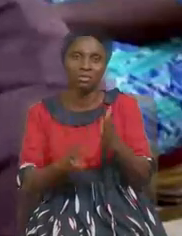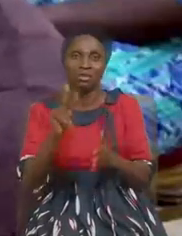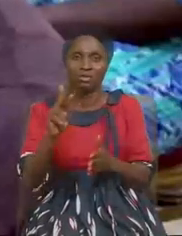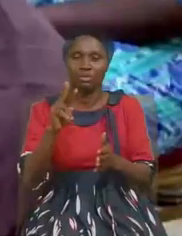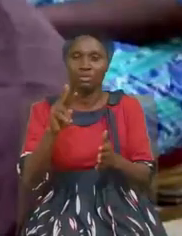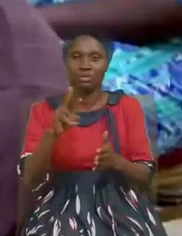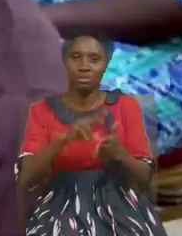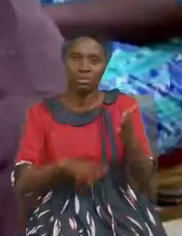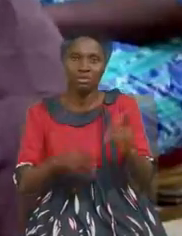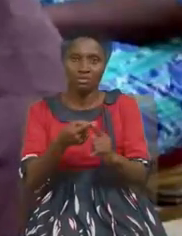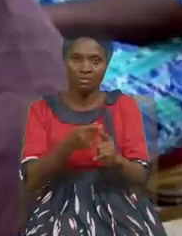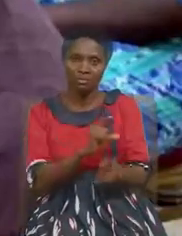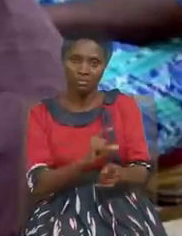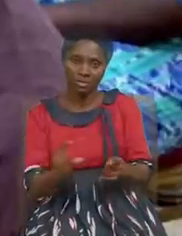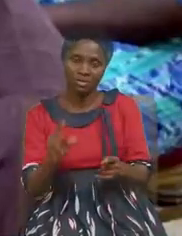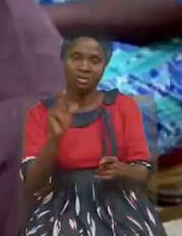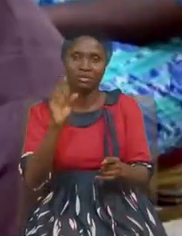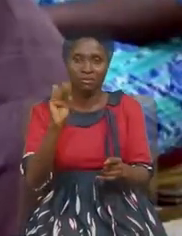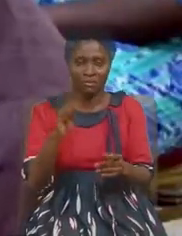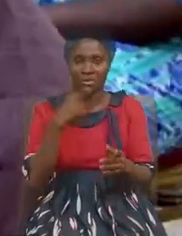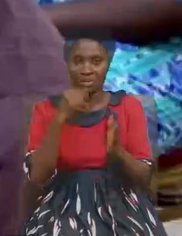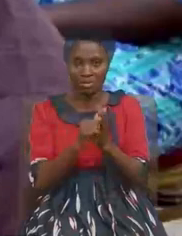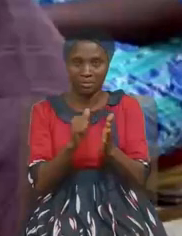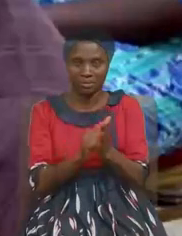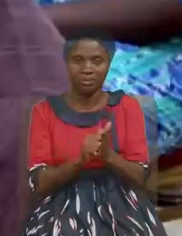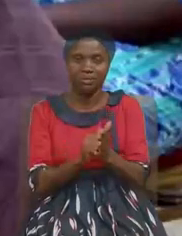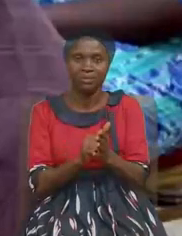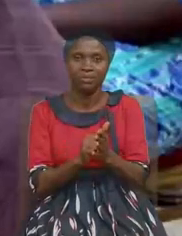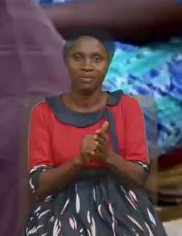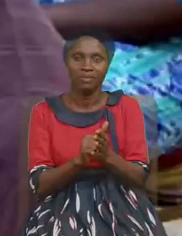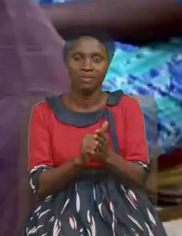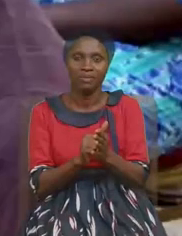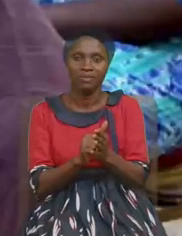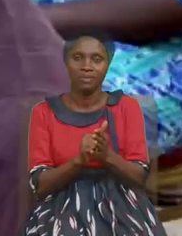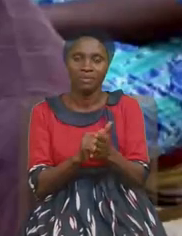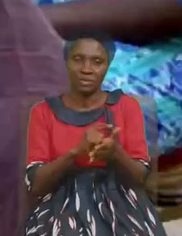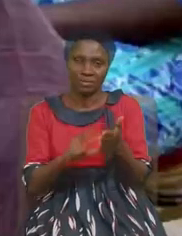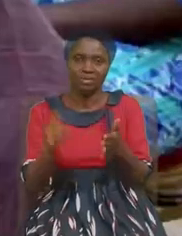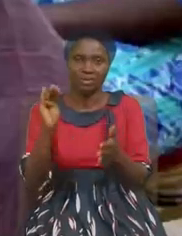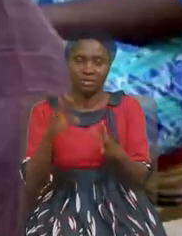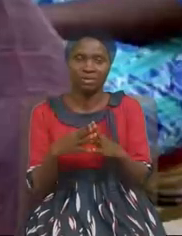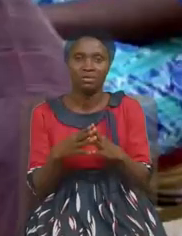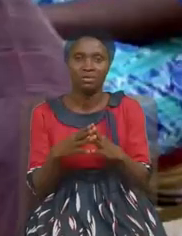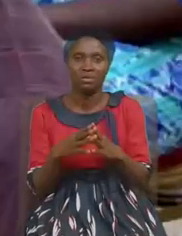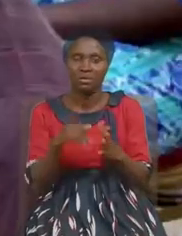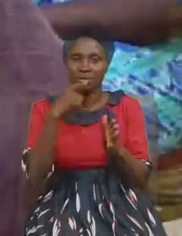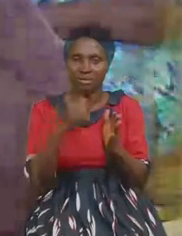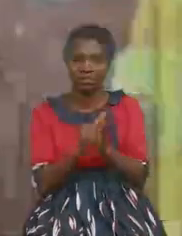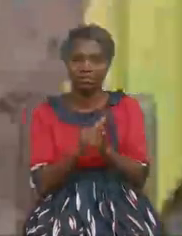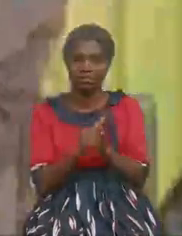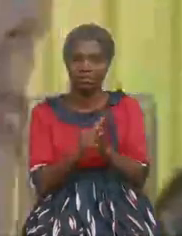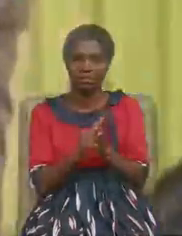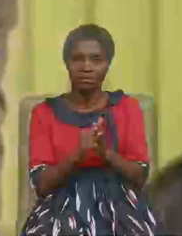verset 14. Chapitre 2, verset 14. Il dit,